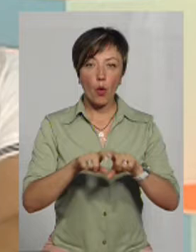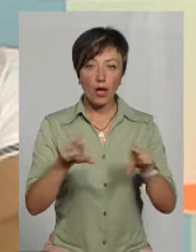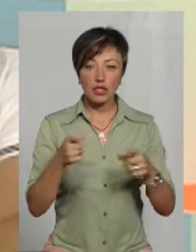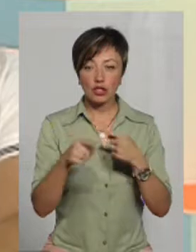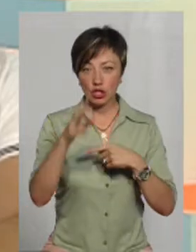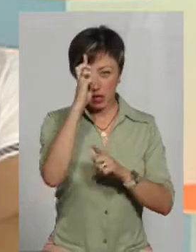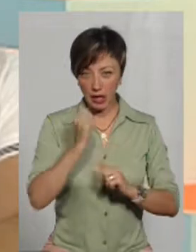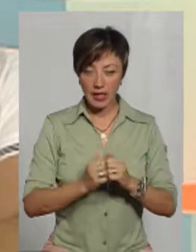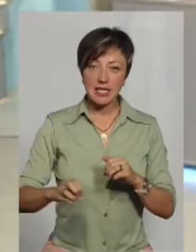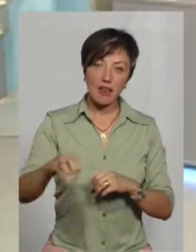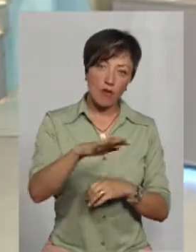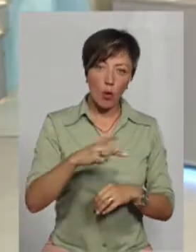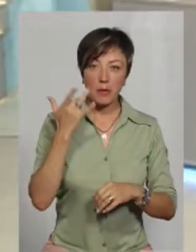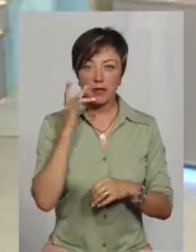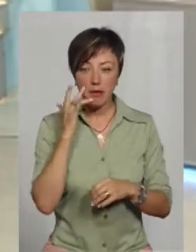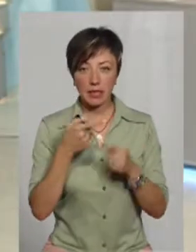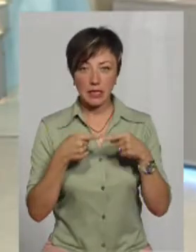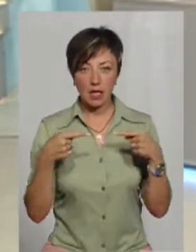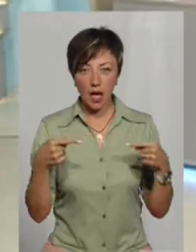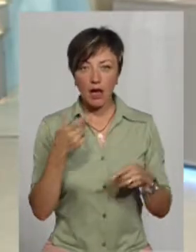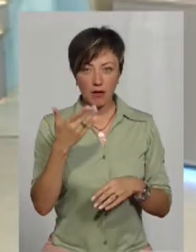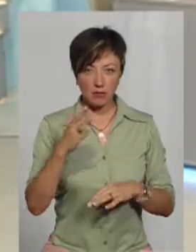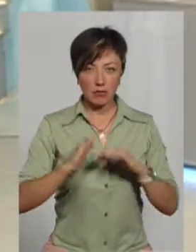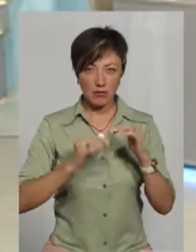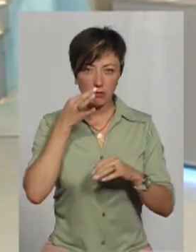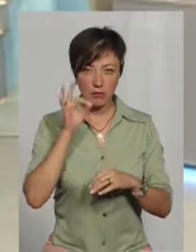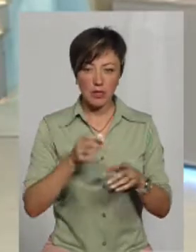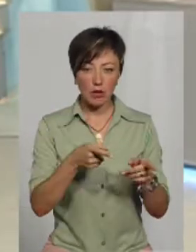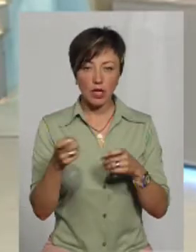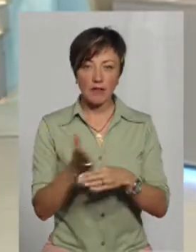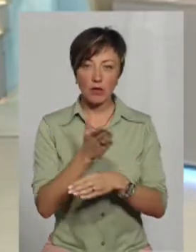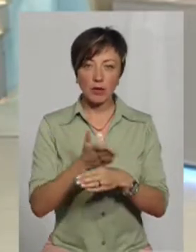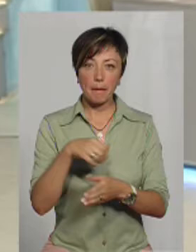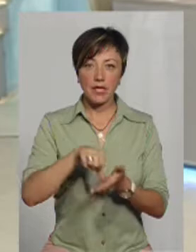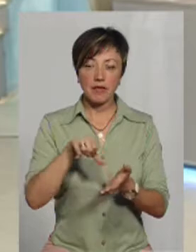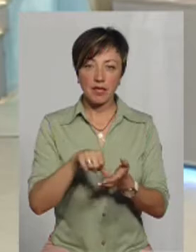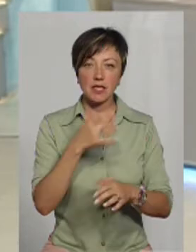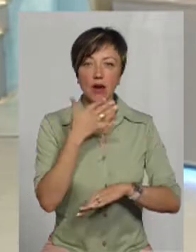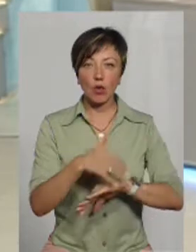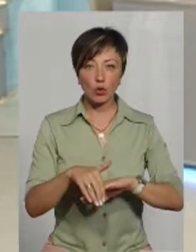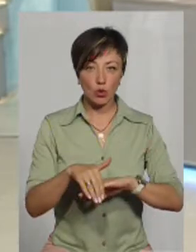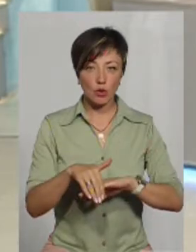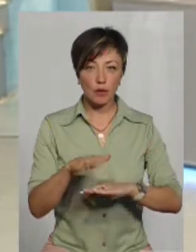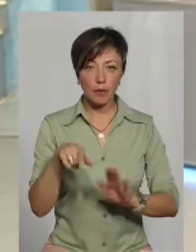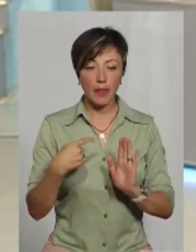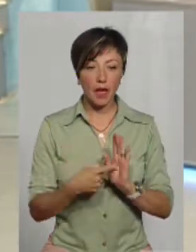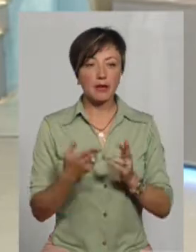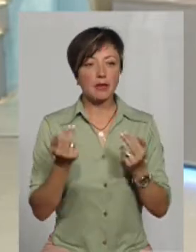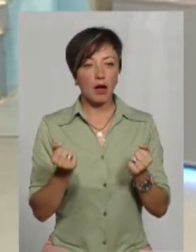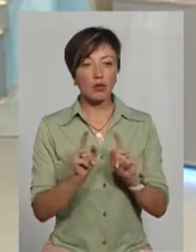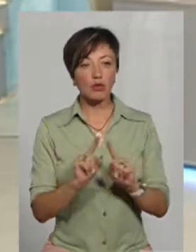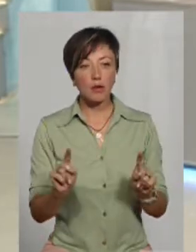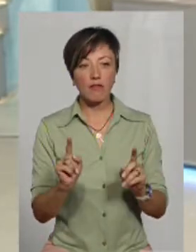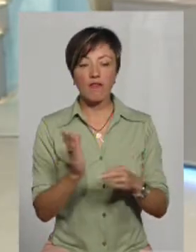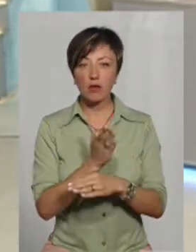країн. З Європи, наприклад, там, з Америки. Ну, і практикують залучати виробники, представників от закордонних? Практикують.